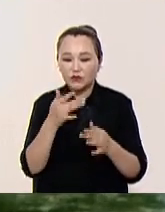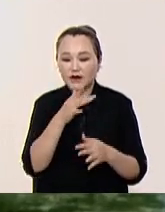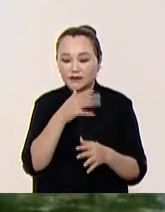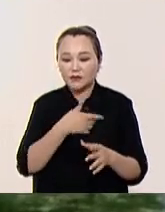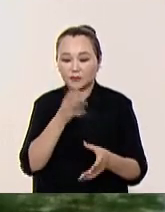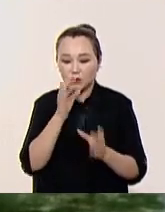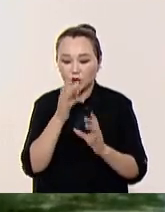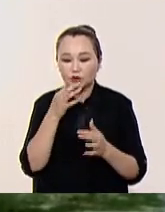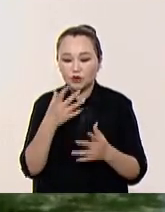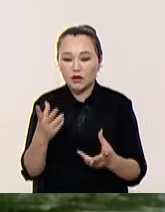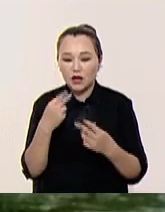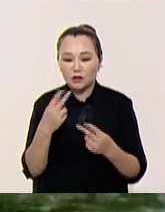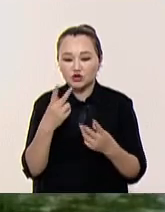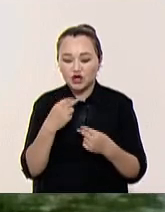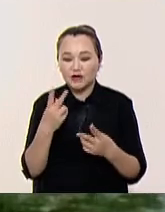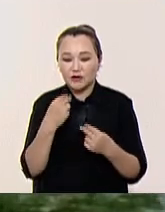Нам только